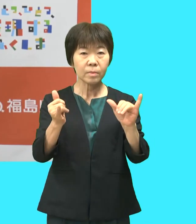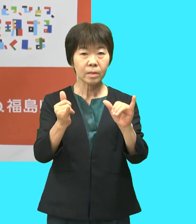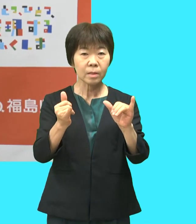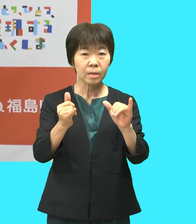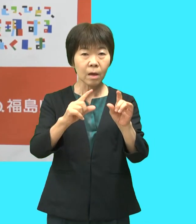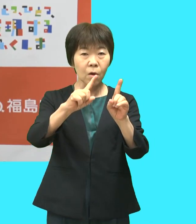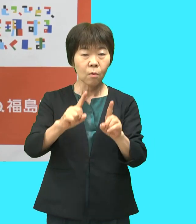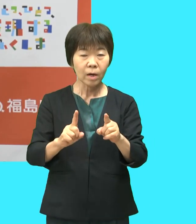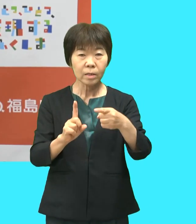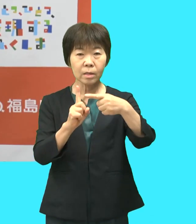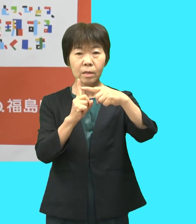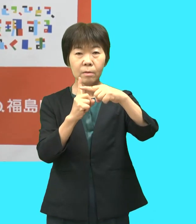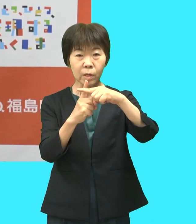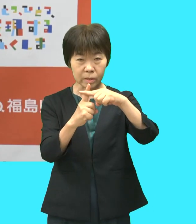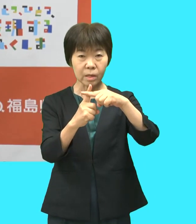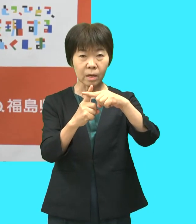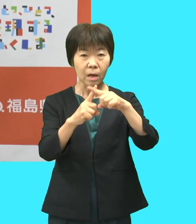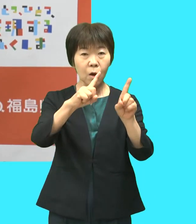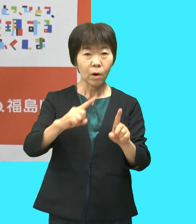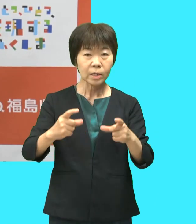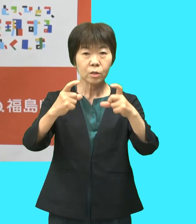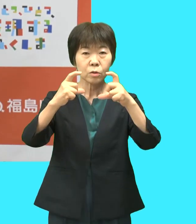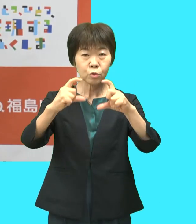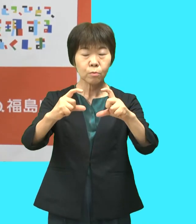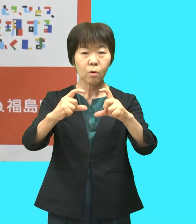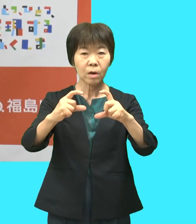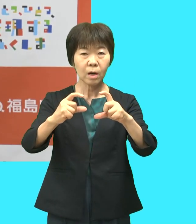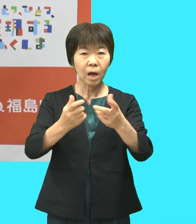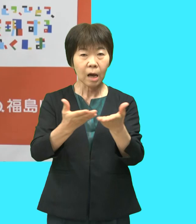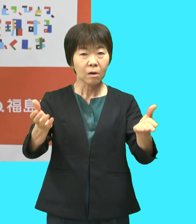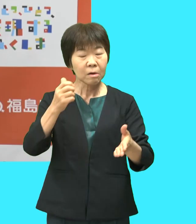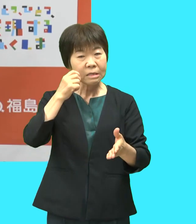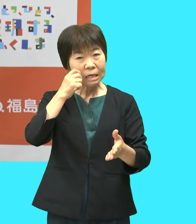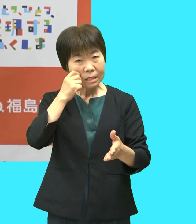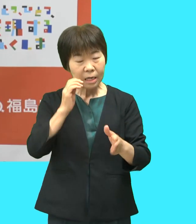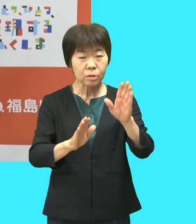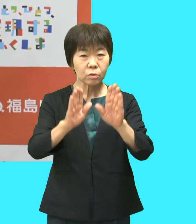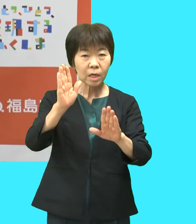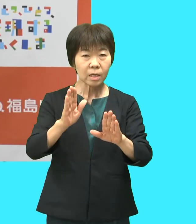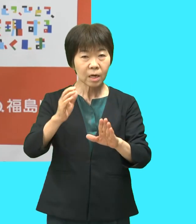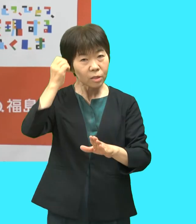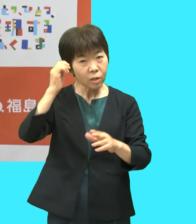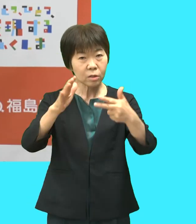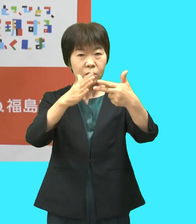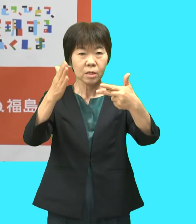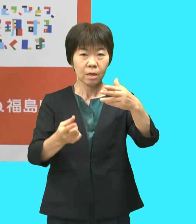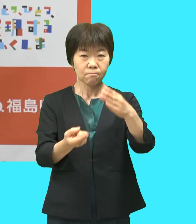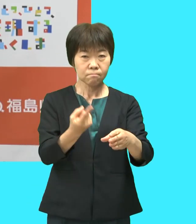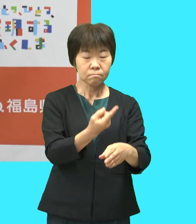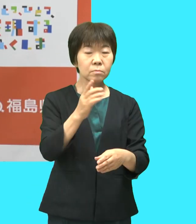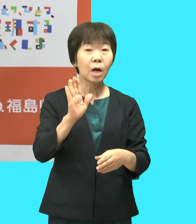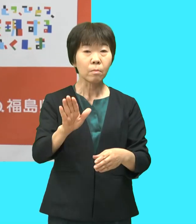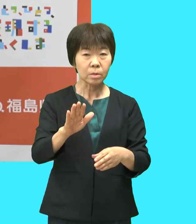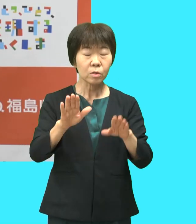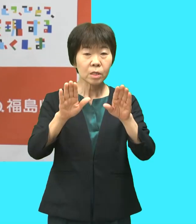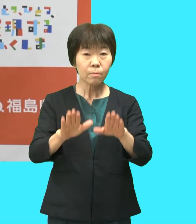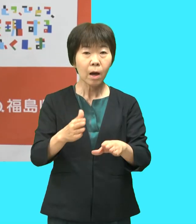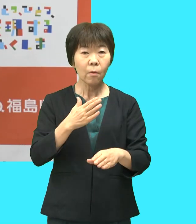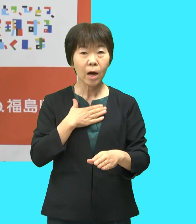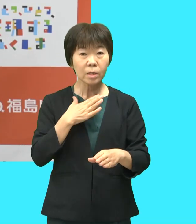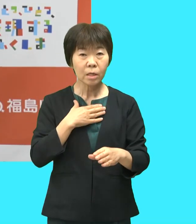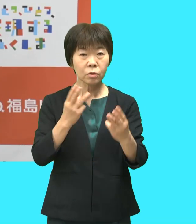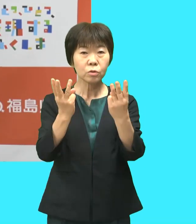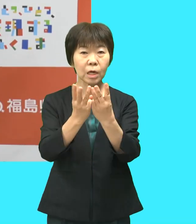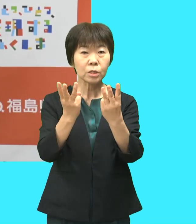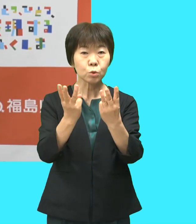で割引クーポンが発行できない事態というのが複数の宿泊施設で発生されていますが、現時点で県が把握されている宿